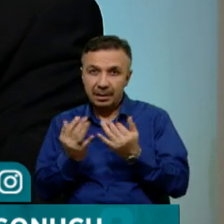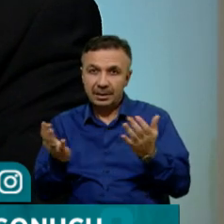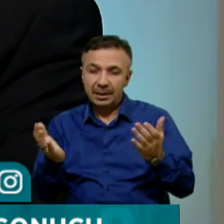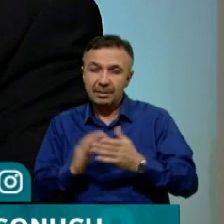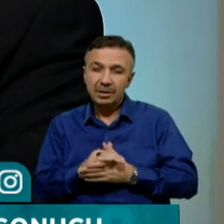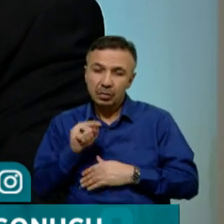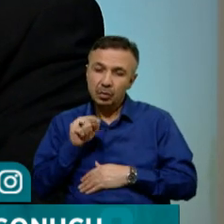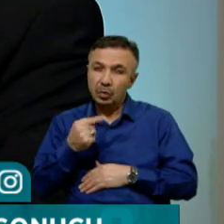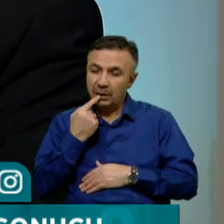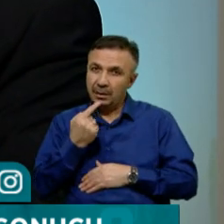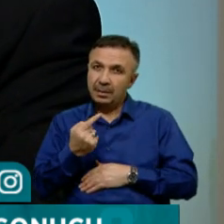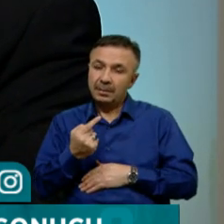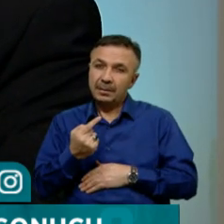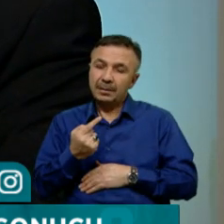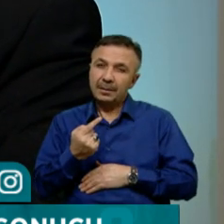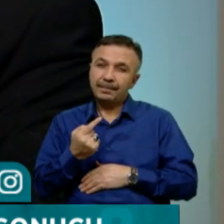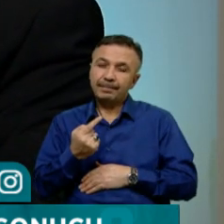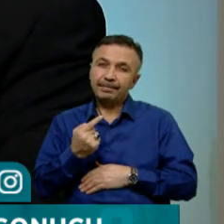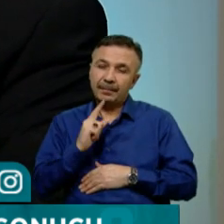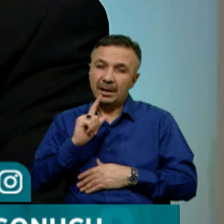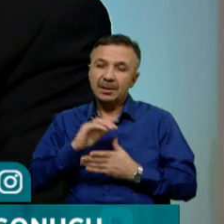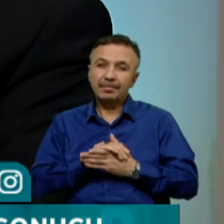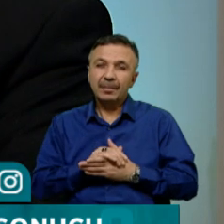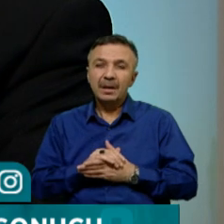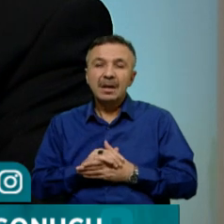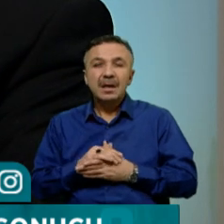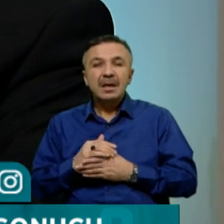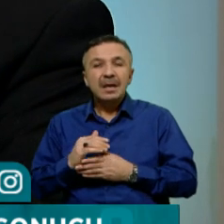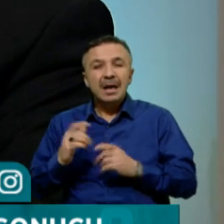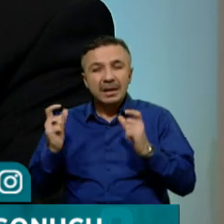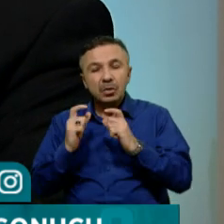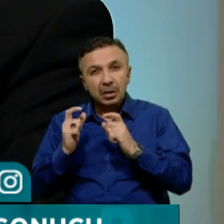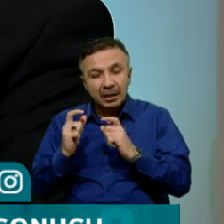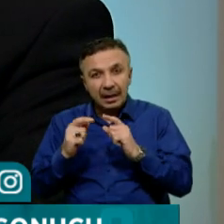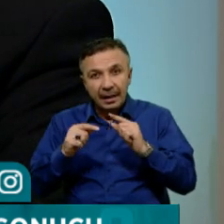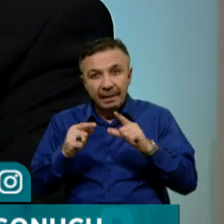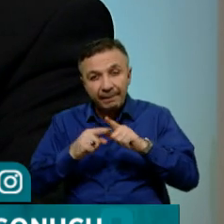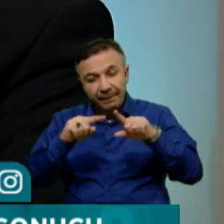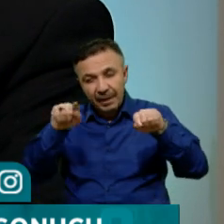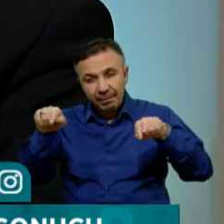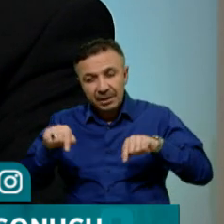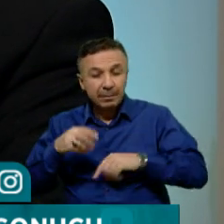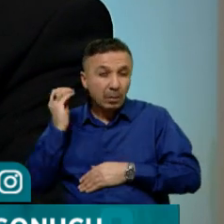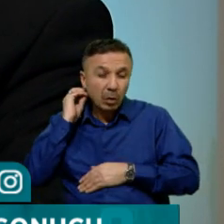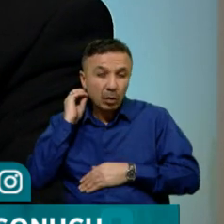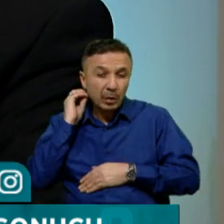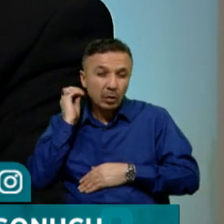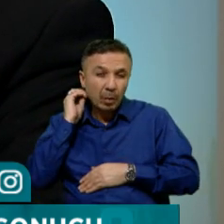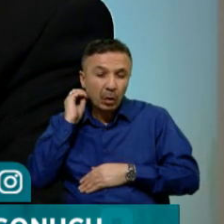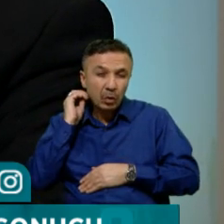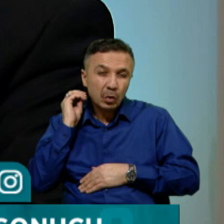şunu söyleyebiliriz sigorta firmasının Eğer bir borç varsa o borcu kapatmasın da bir sakınca yok